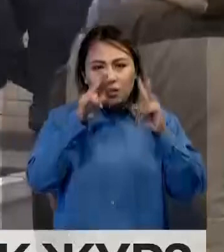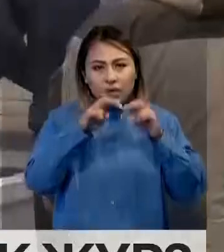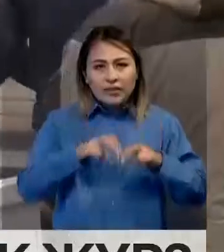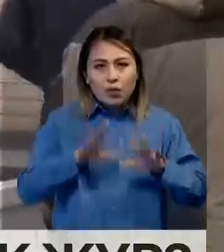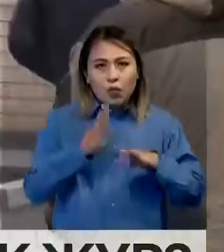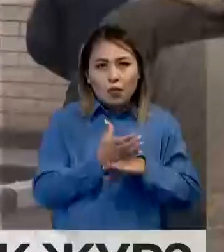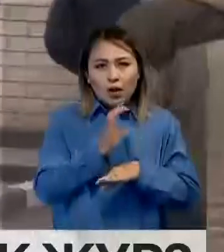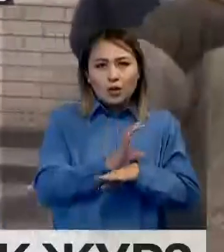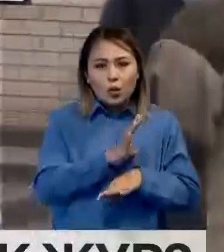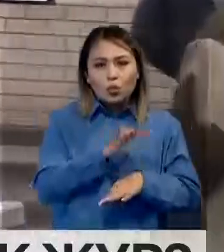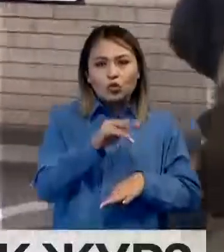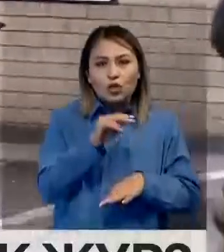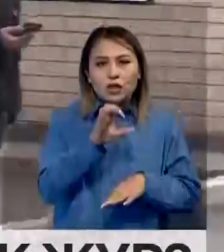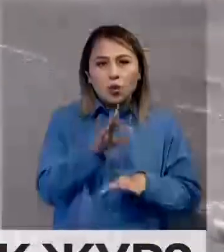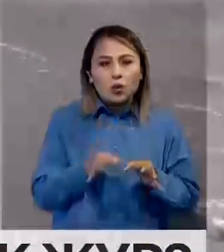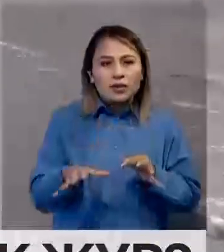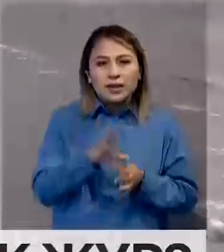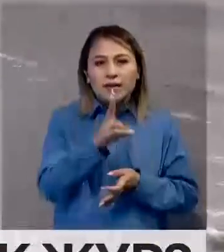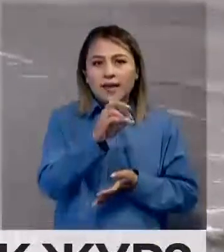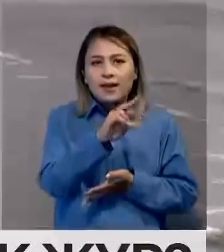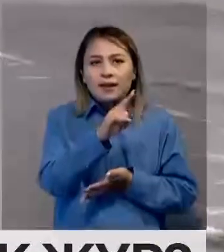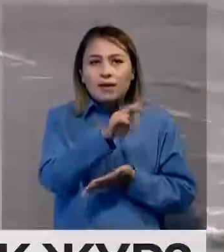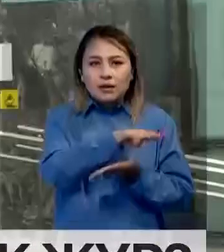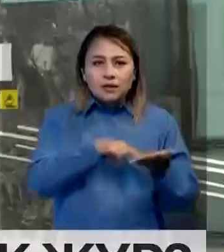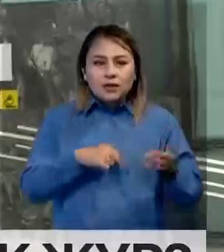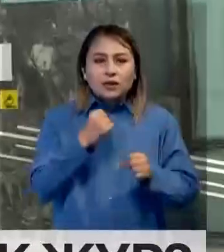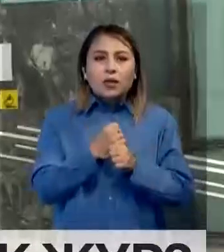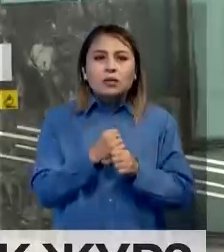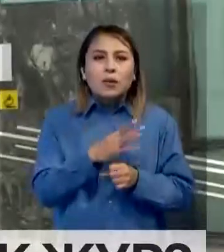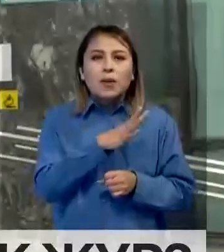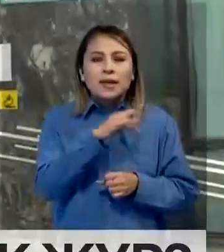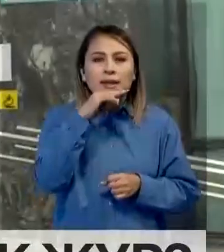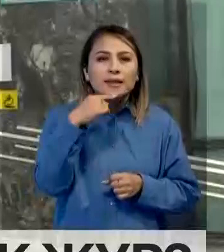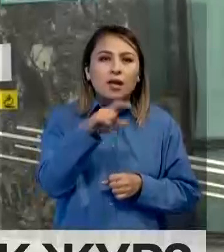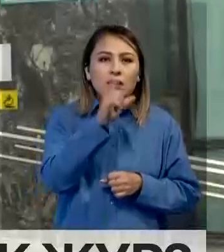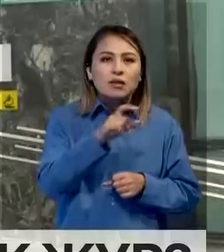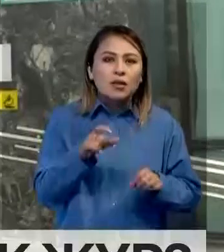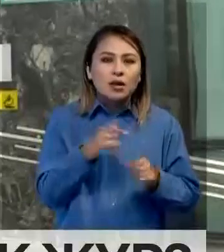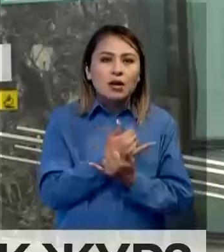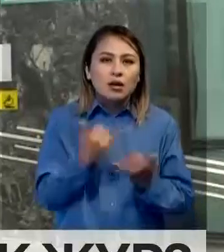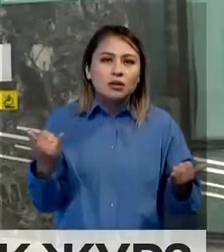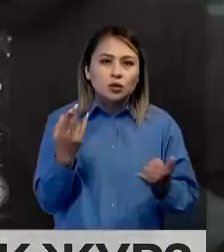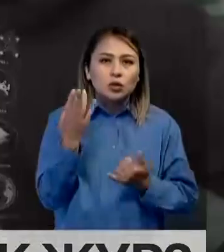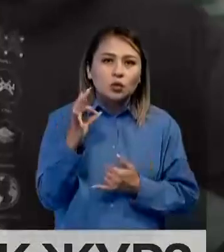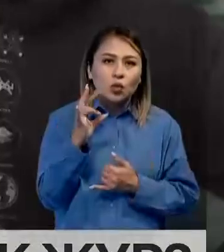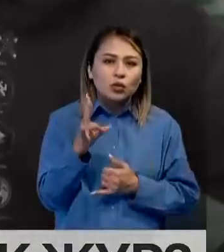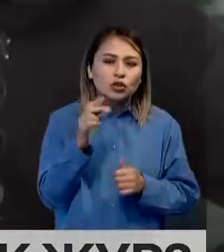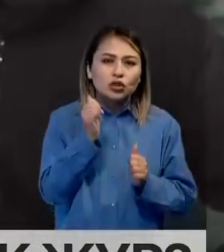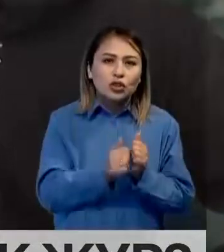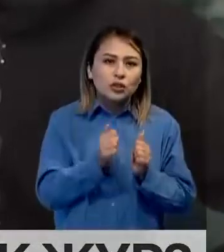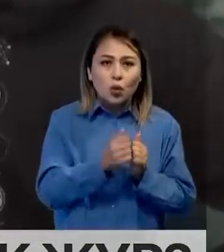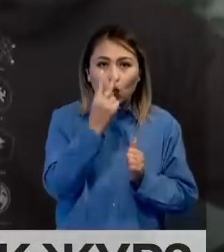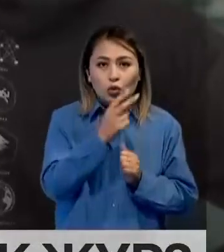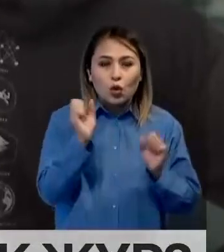бақылау күшейіп, учаскелік және нелегал профилактикалық шаралар жүреді. Дәл қазір Ресей азаматтарын әсіресе халыққа қызмет көрсету орталықтарынан жиі кездестіруге